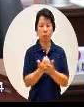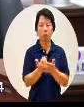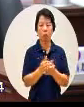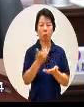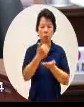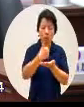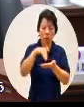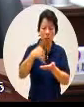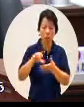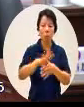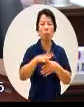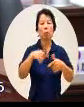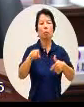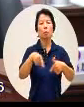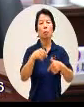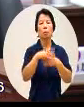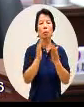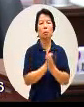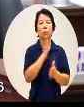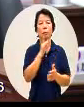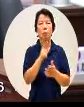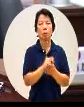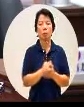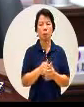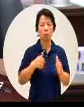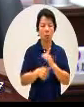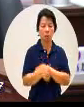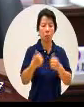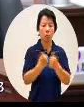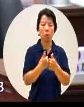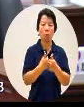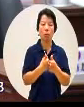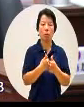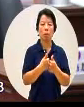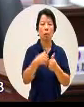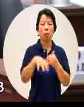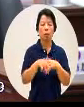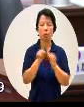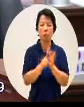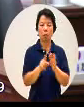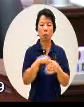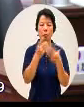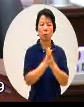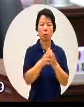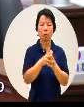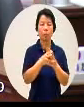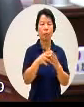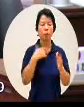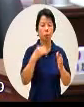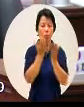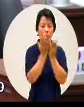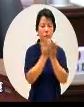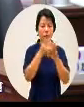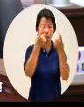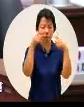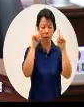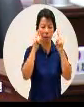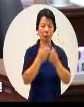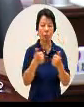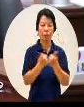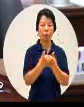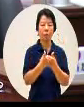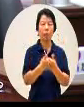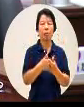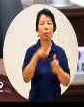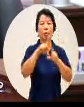這些東西都是進議會學的所以我念的大學呢應該是叫做議會大學然後議會提供給